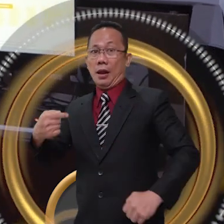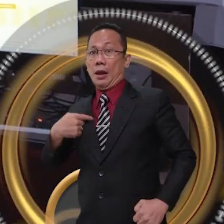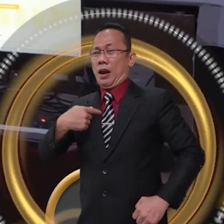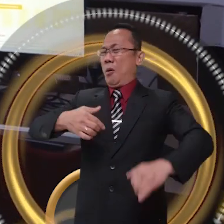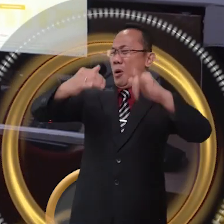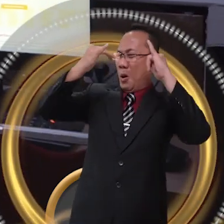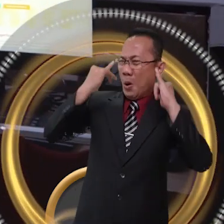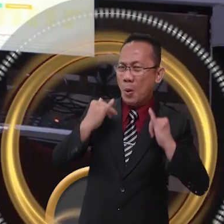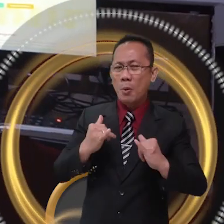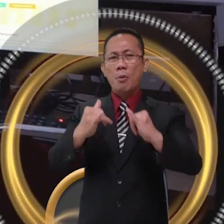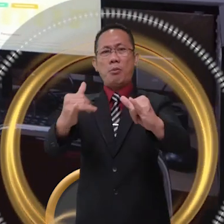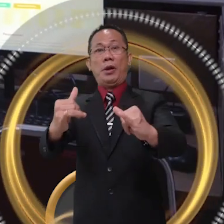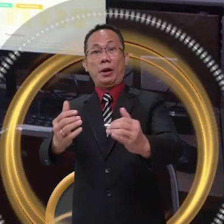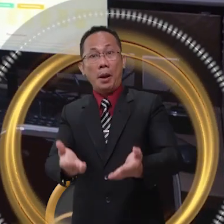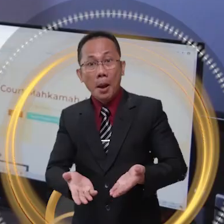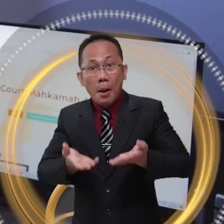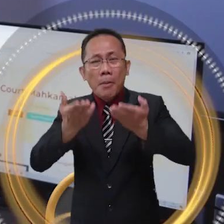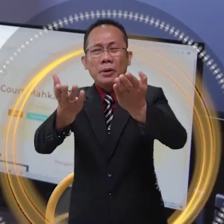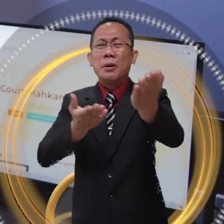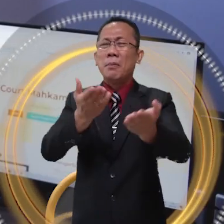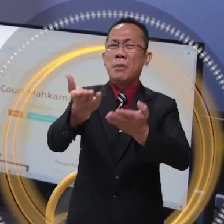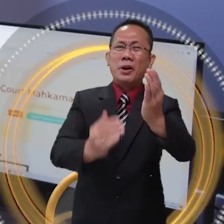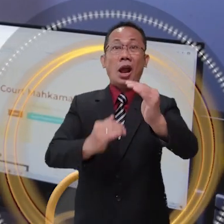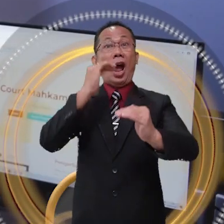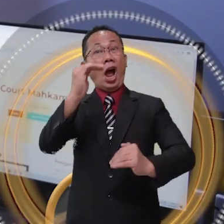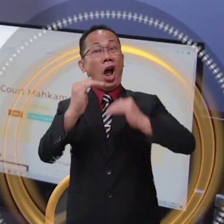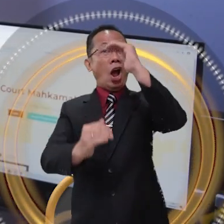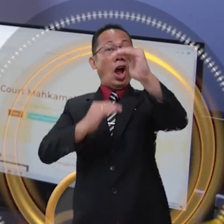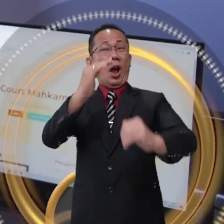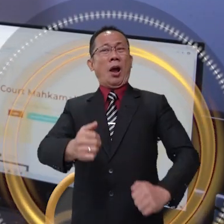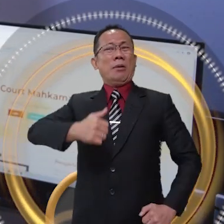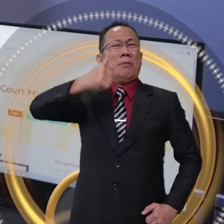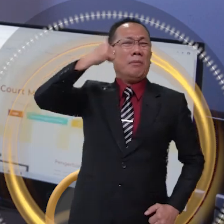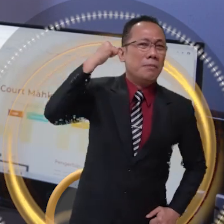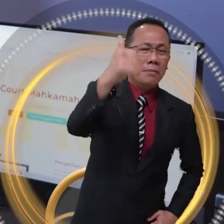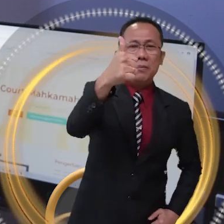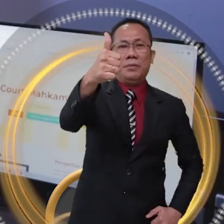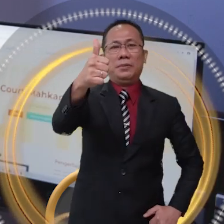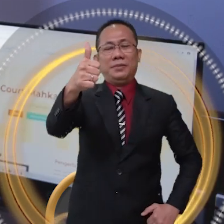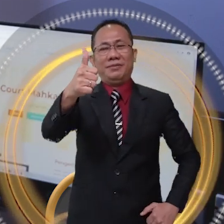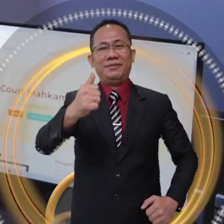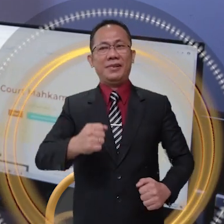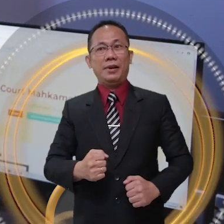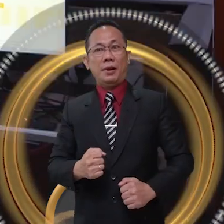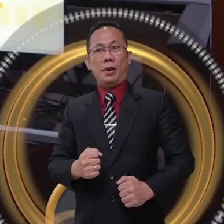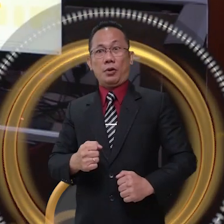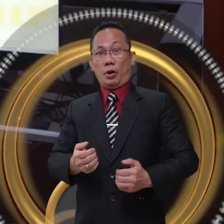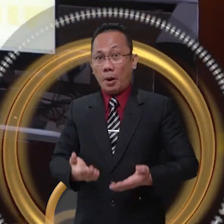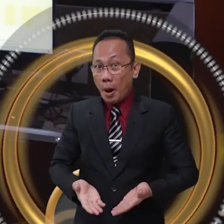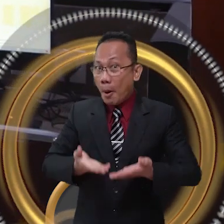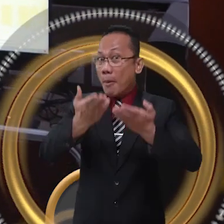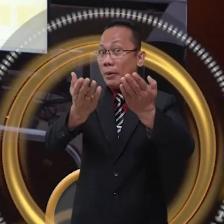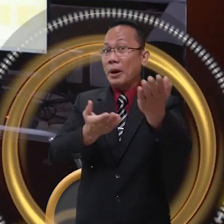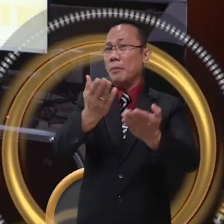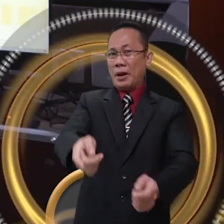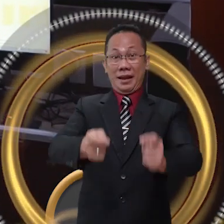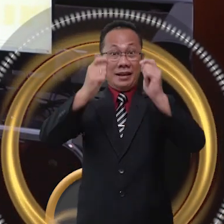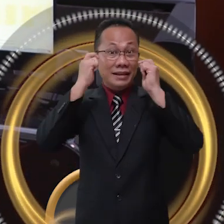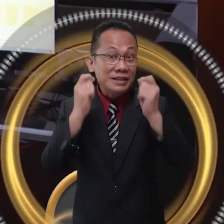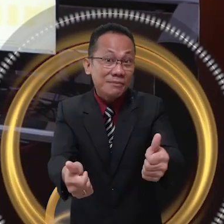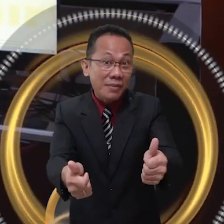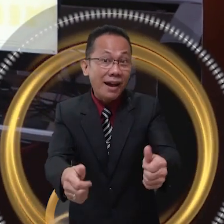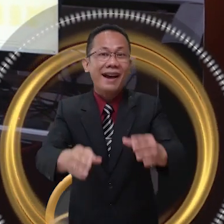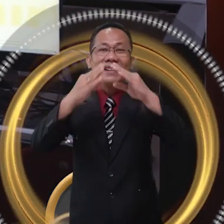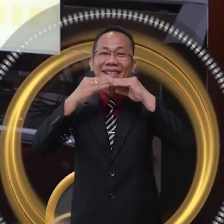Karenanya kami mengupayakan pemberian pelayanan yang melampaui harapan pengguna layanan dengan memberikan pelayanan yang